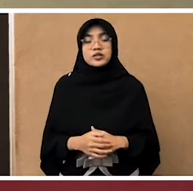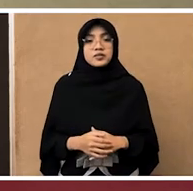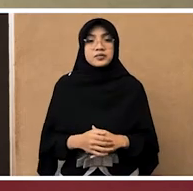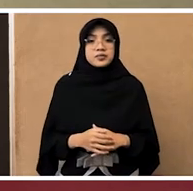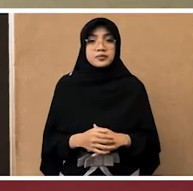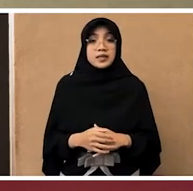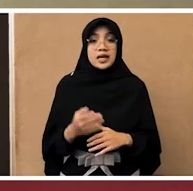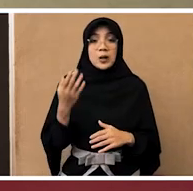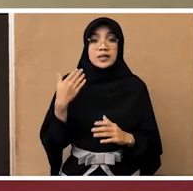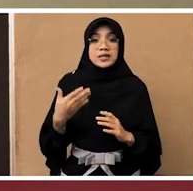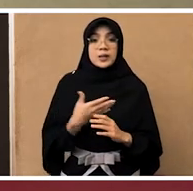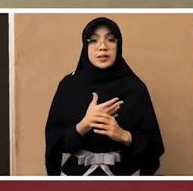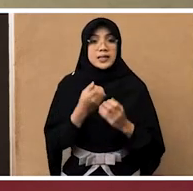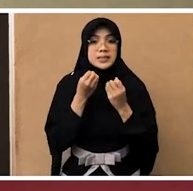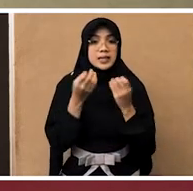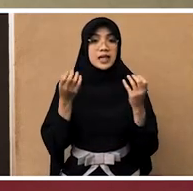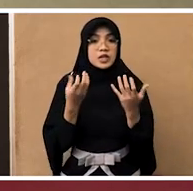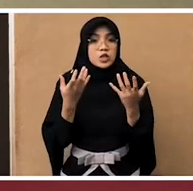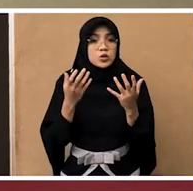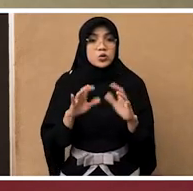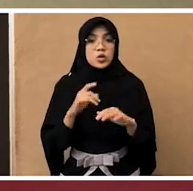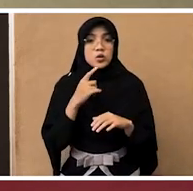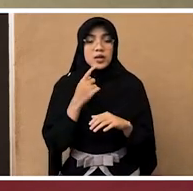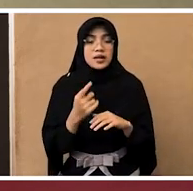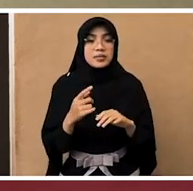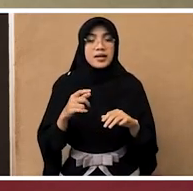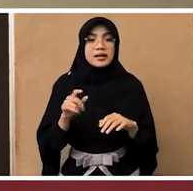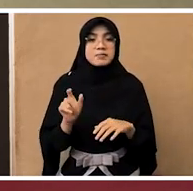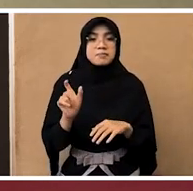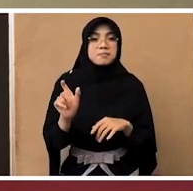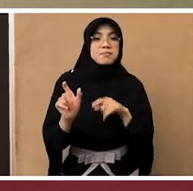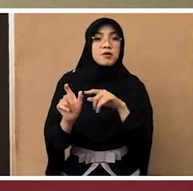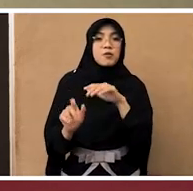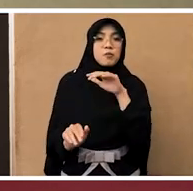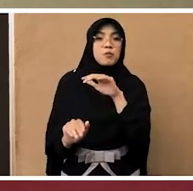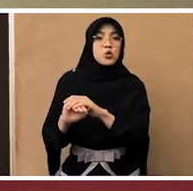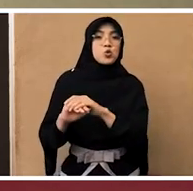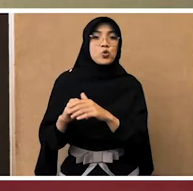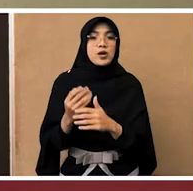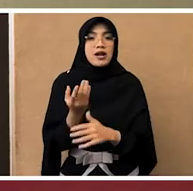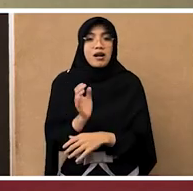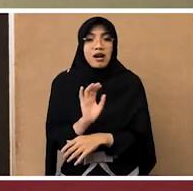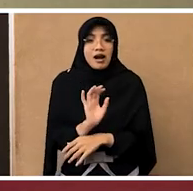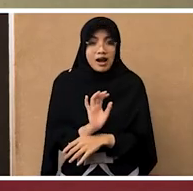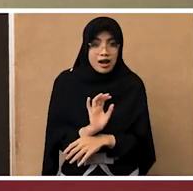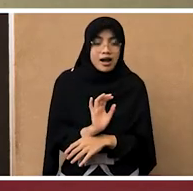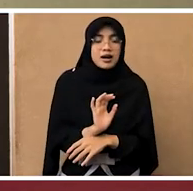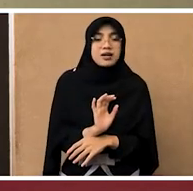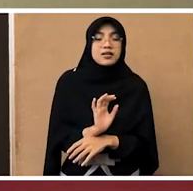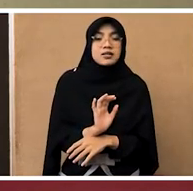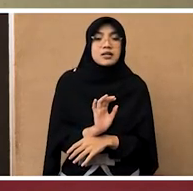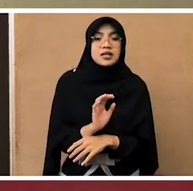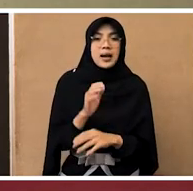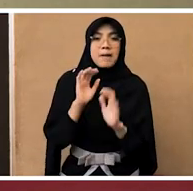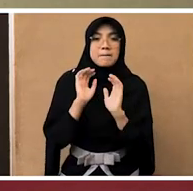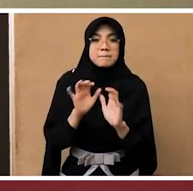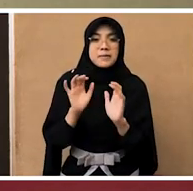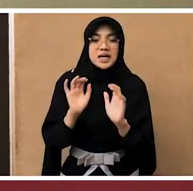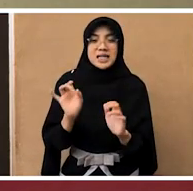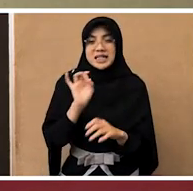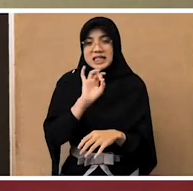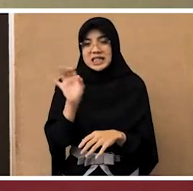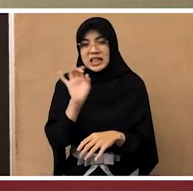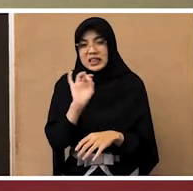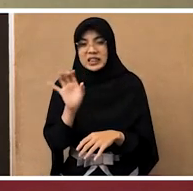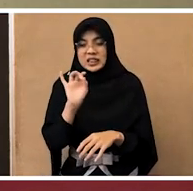tadi di awal saya sampaikan soal diksi penuh dan tidak penuh ya Yang banyak dikritik